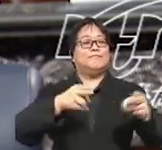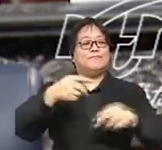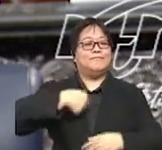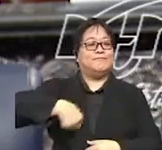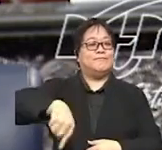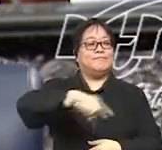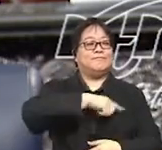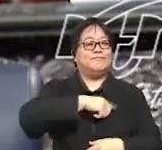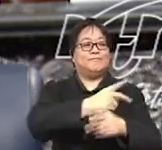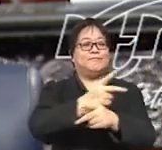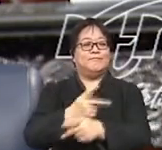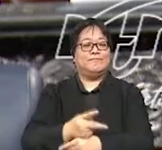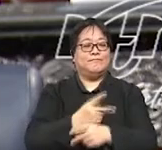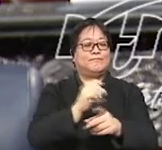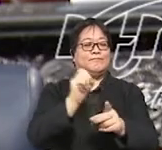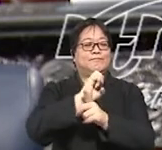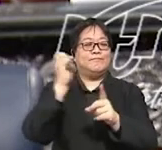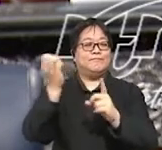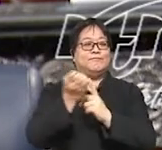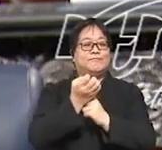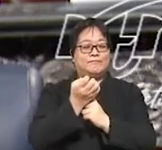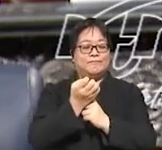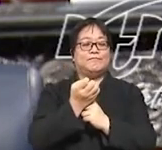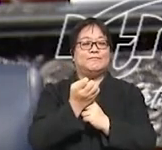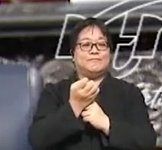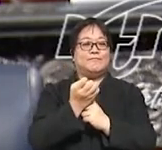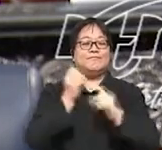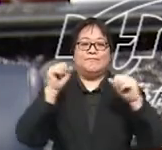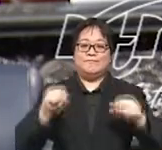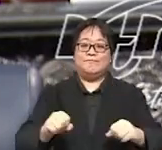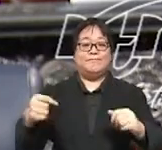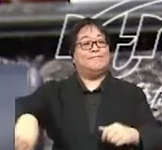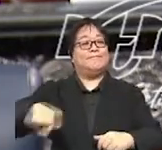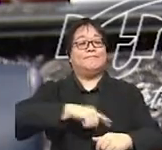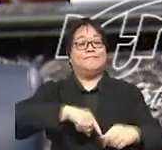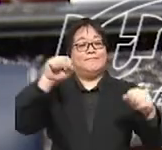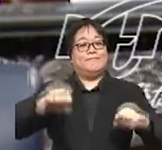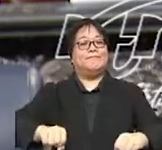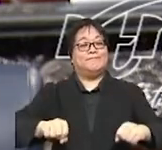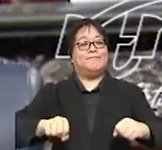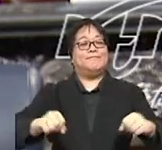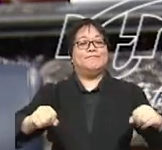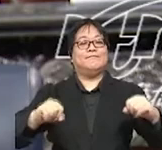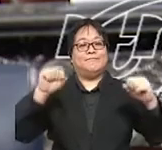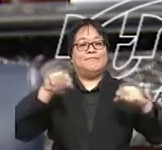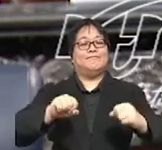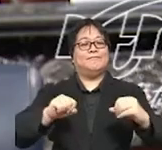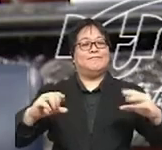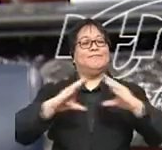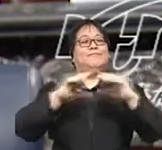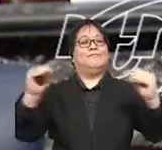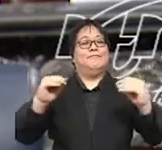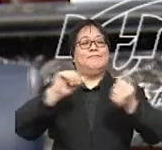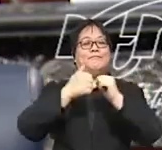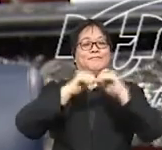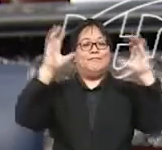kita menjaga alam kita supaya kita dapat berdepan dengan isu climate change ataupun perubahan